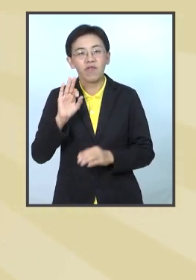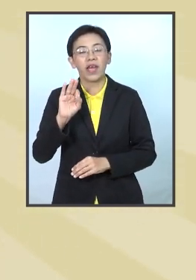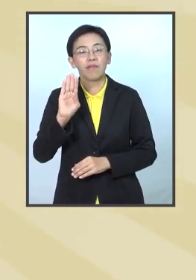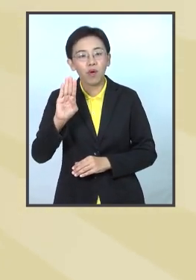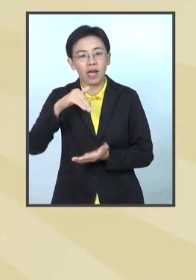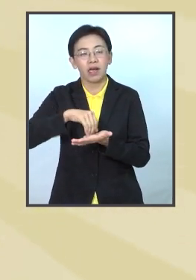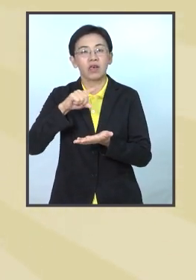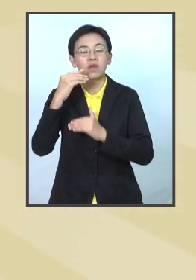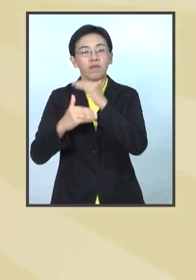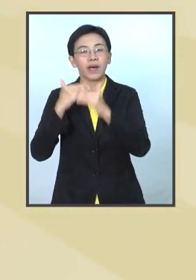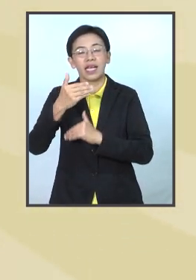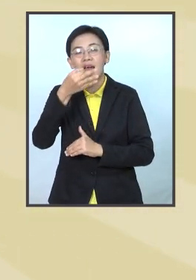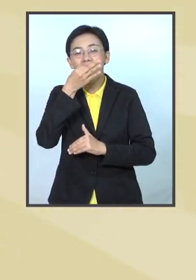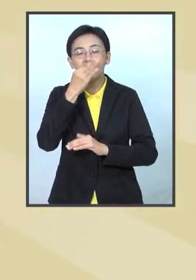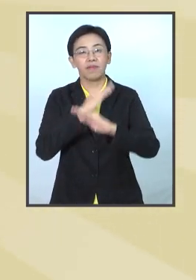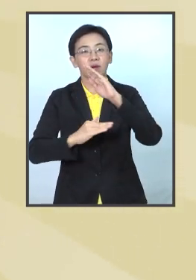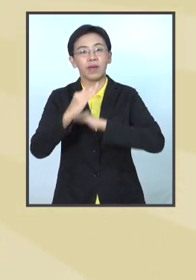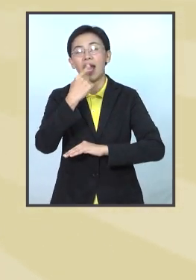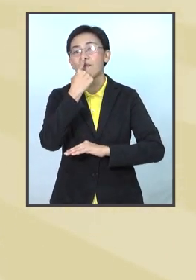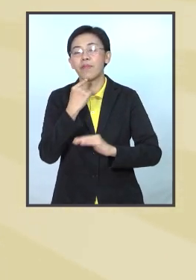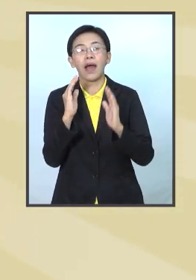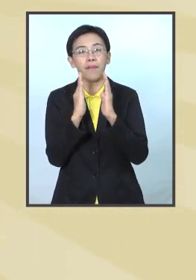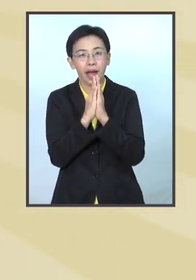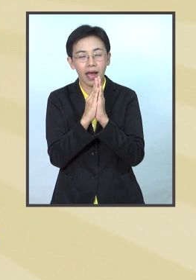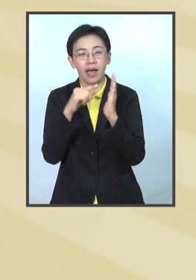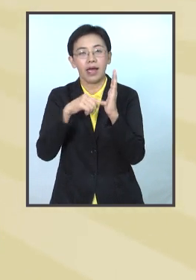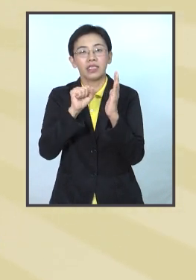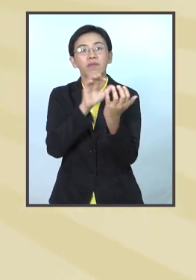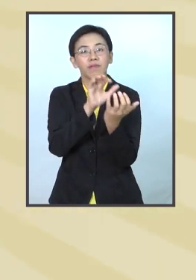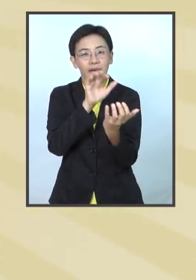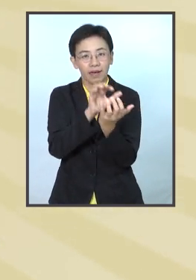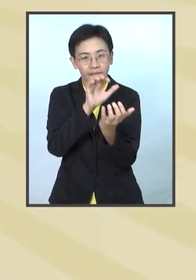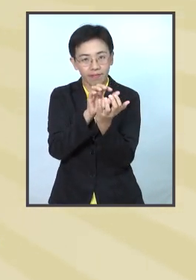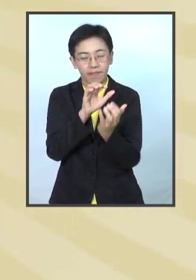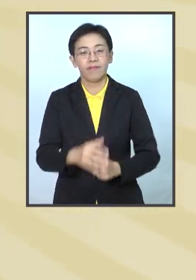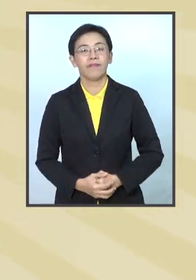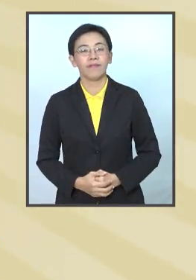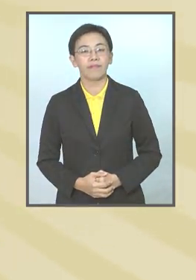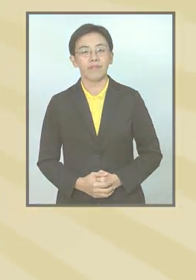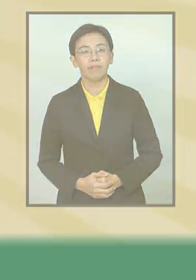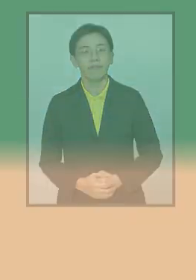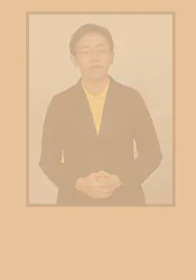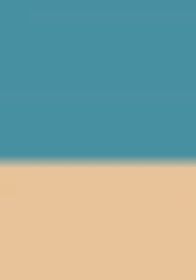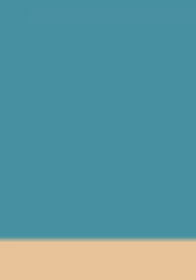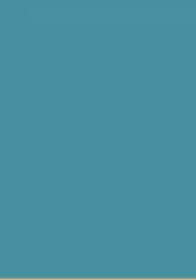024625008หรือ Facebookศูนย์พัฒนาศักยภาพและอาชีพคนพิการพระประแดงจังหวัดสมุทรปราการนะคะ